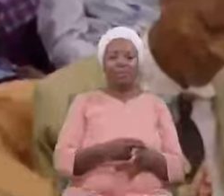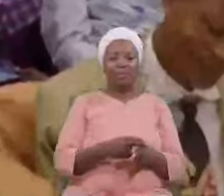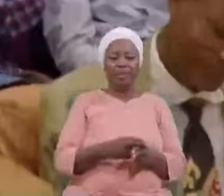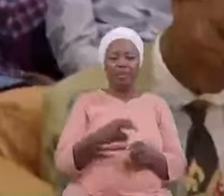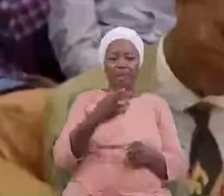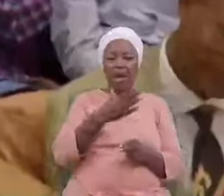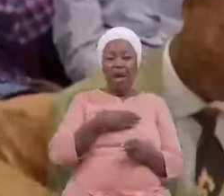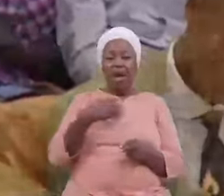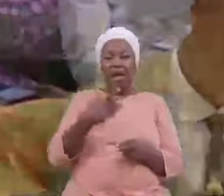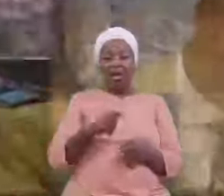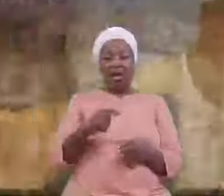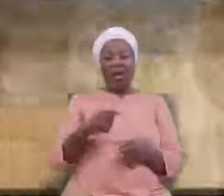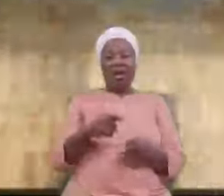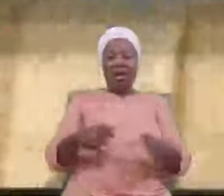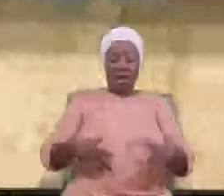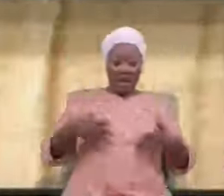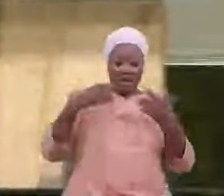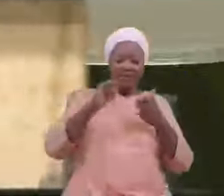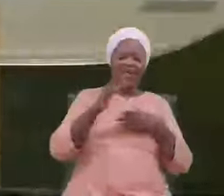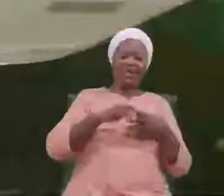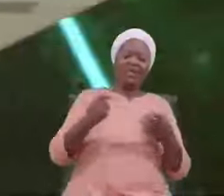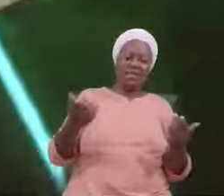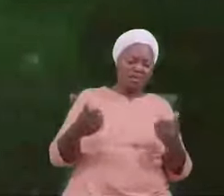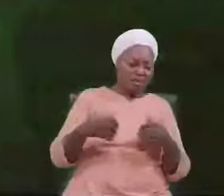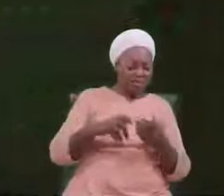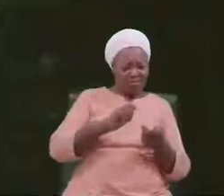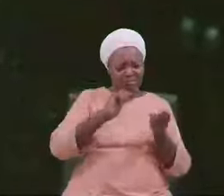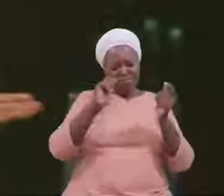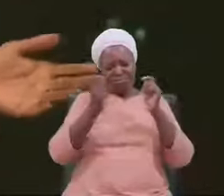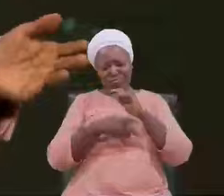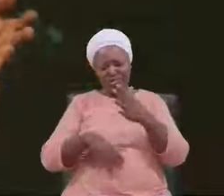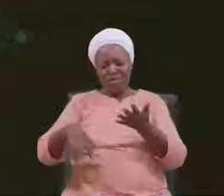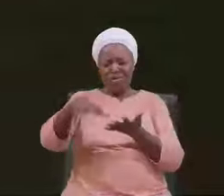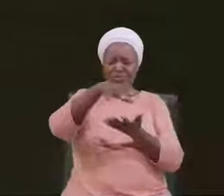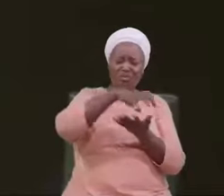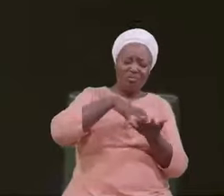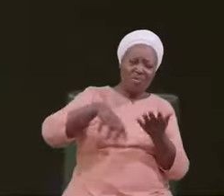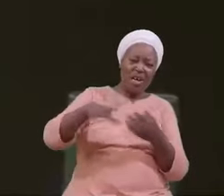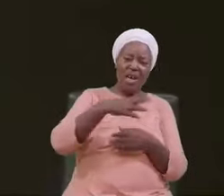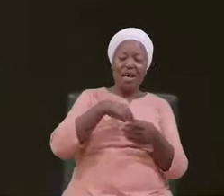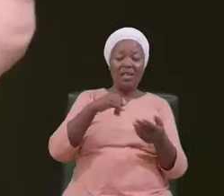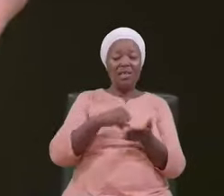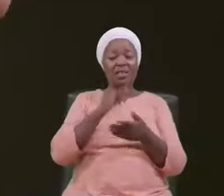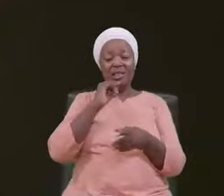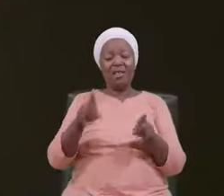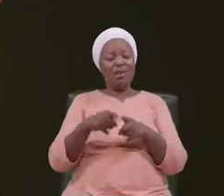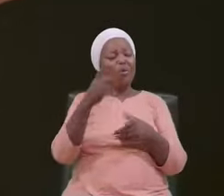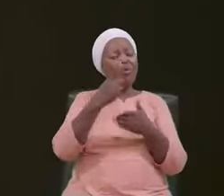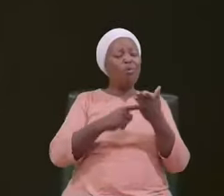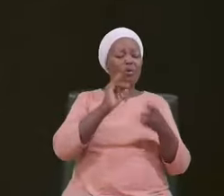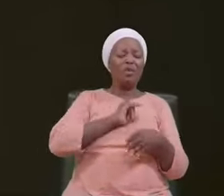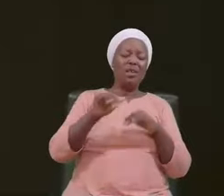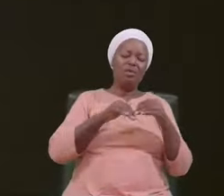Et la vie déchirée, confuse, c'est comme, qu'est-ce que je vais faire maintenant? Christ l'a fait.